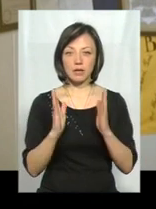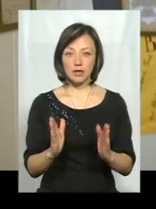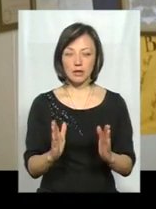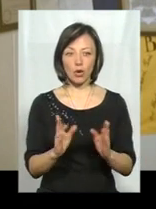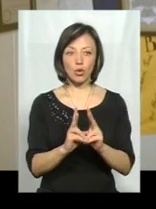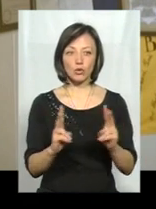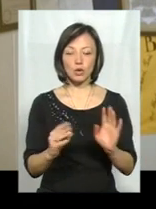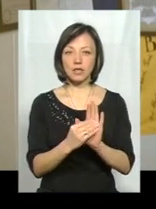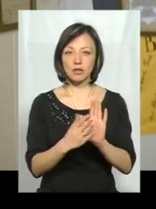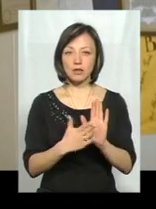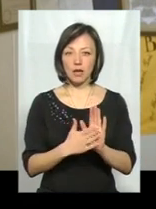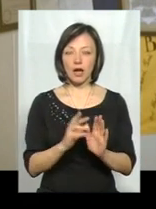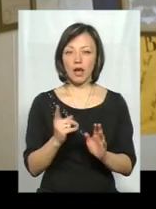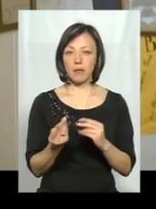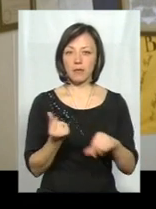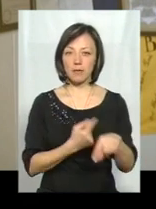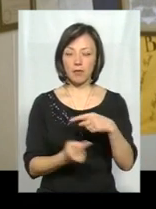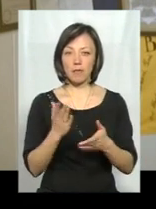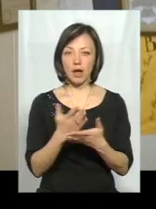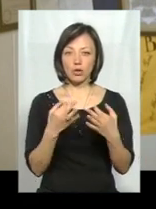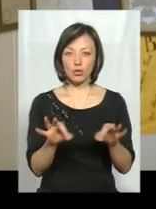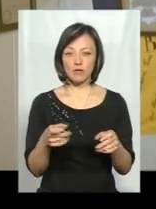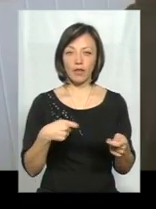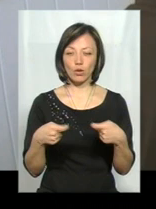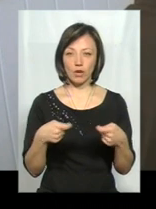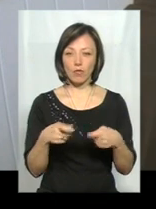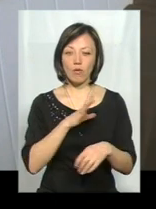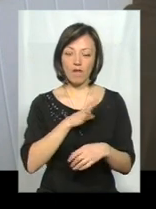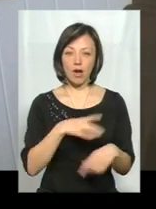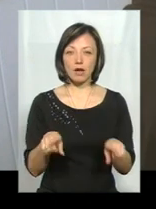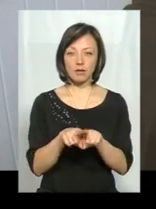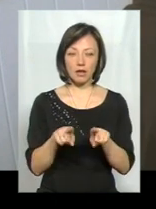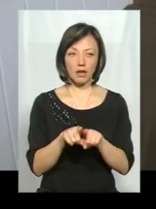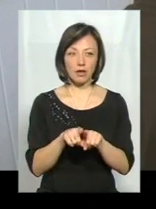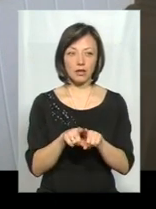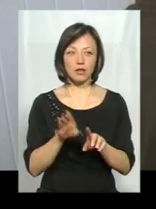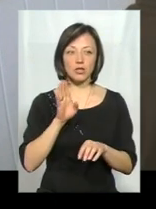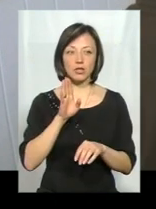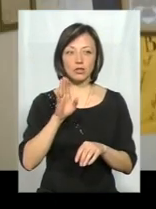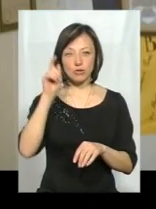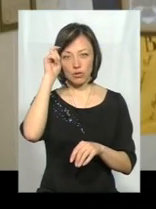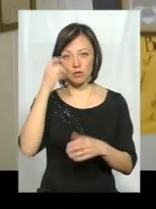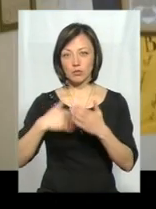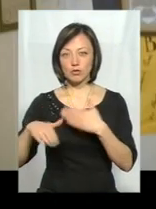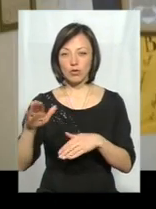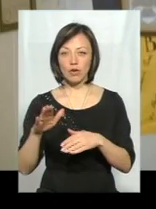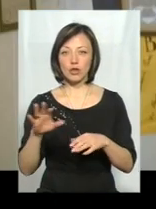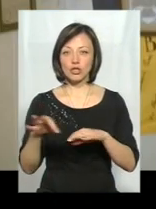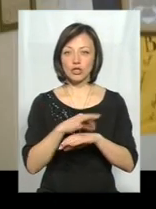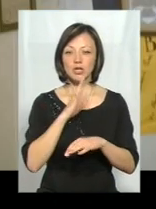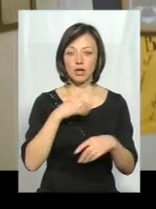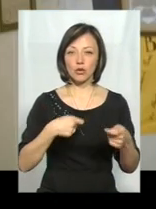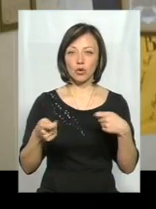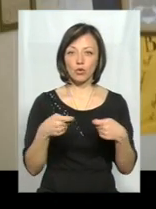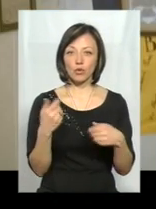тому, хто зареєстрований приватним підприємством, хто має дозвіл на торгівлю. Буває таке, я ж кажу, жінка, чоловік десь відійшов чи десь від'їхав, жінка торгує